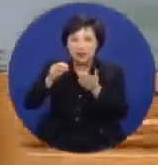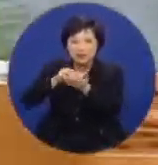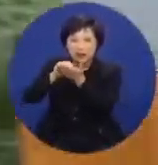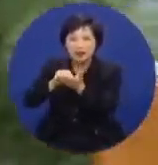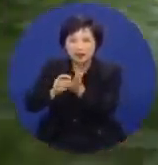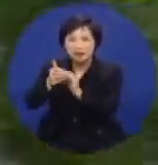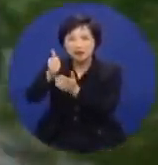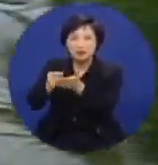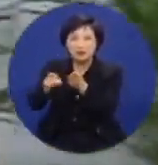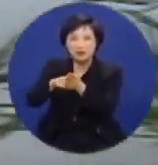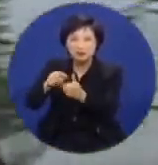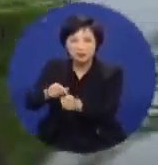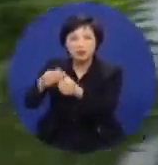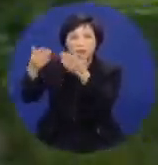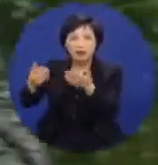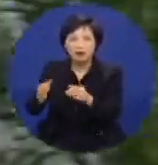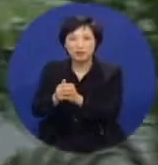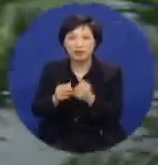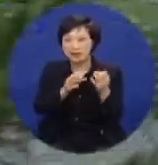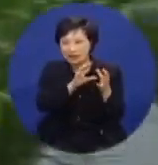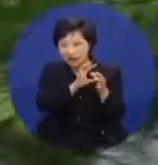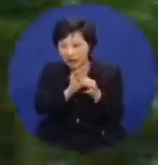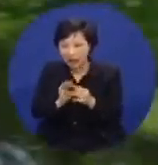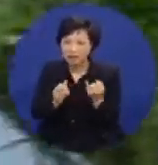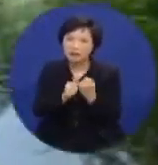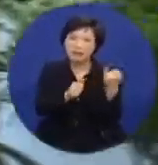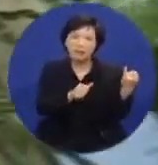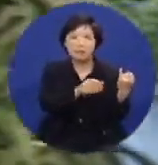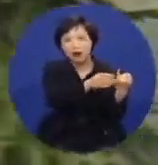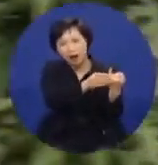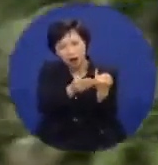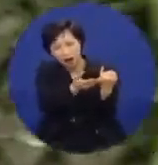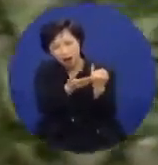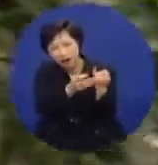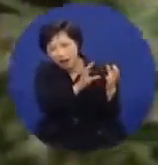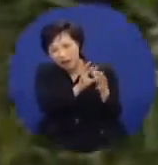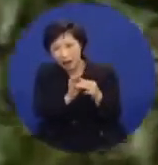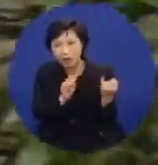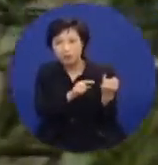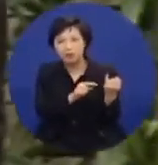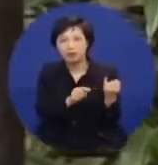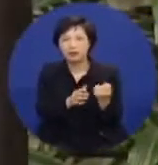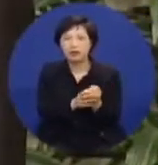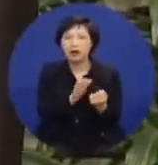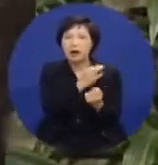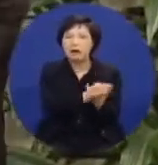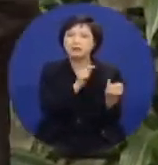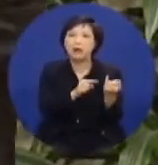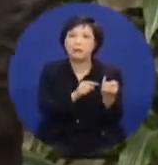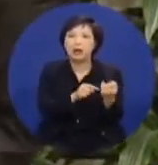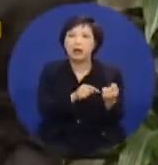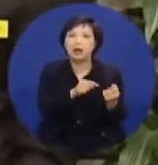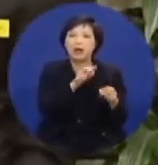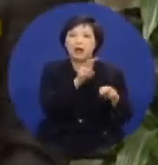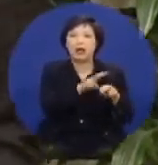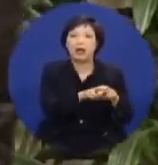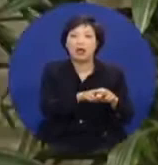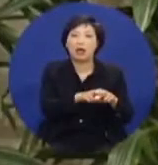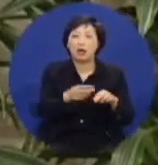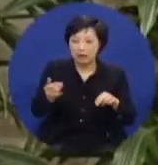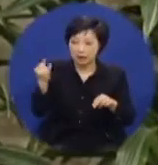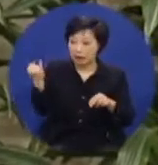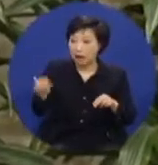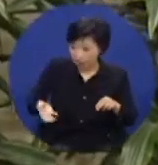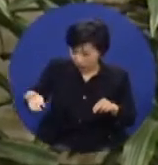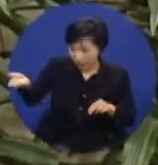남편을 끌고 땡겨서 큰데 끌려오는 남편은 차 귀한 주소 노 앞에 가도 어째 난 치아는